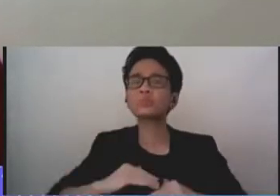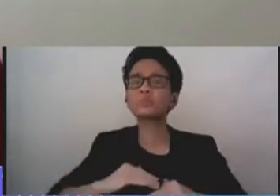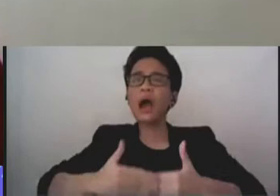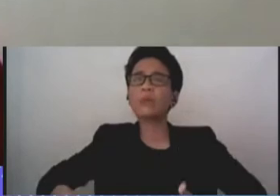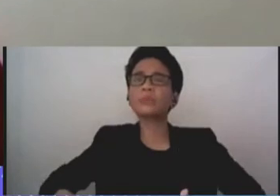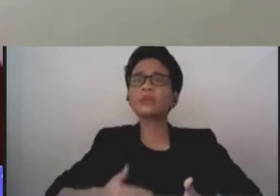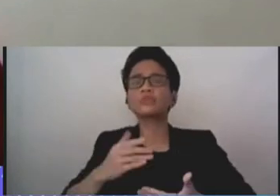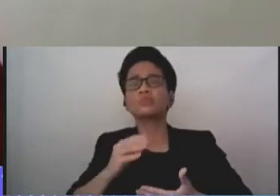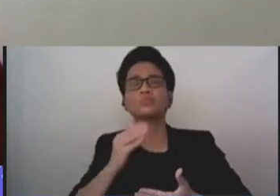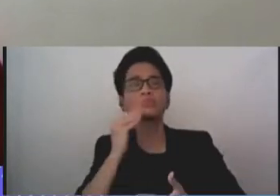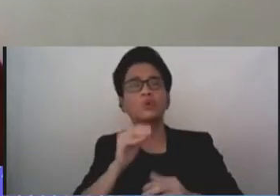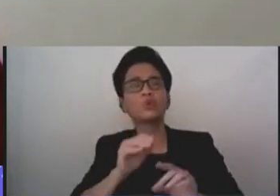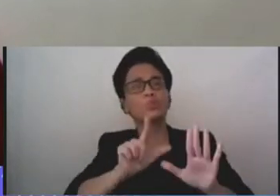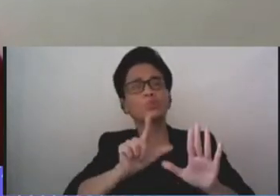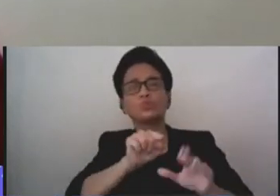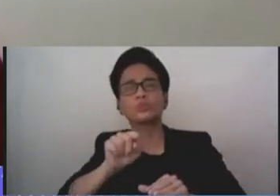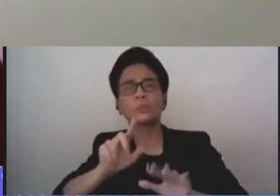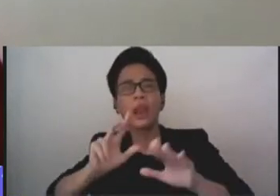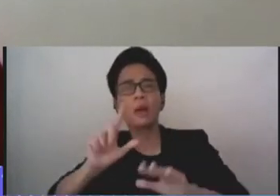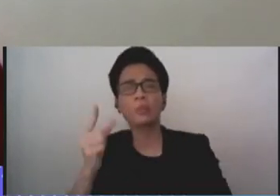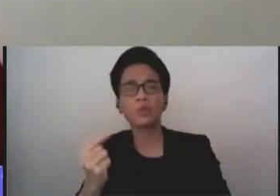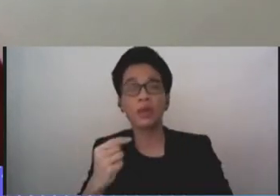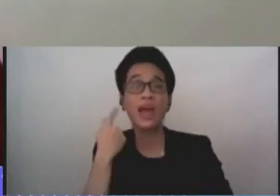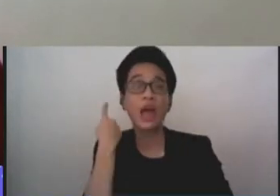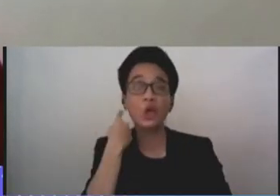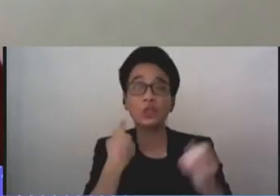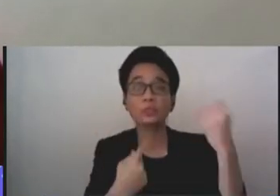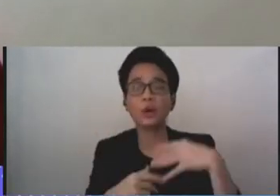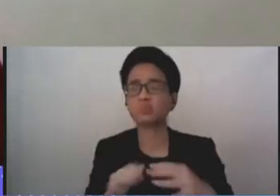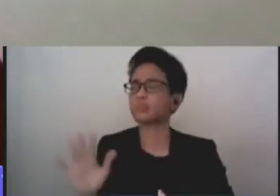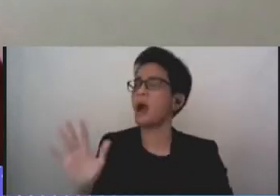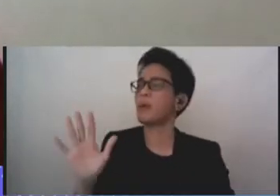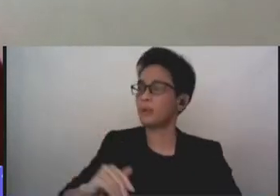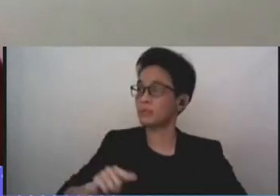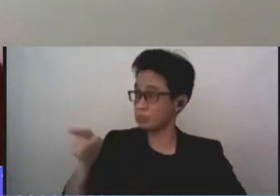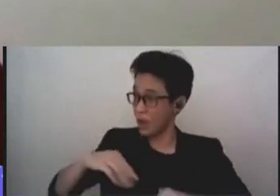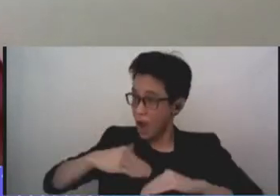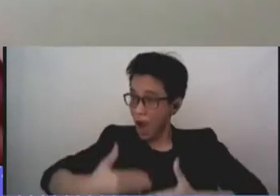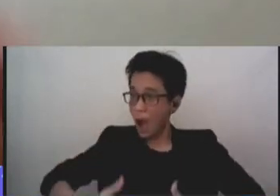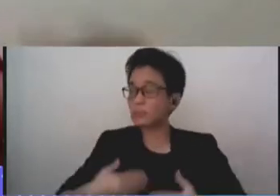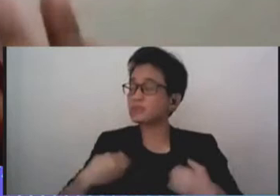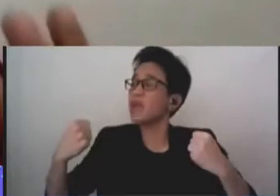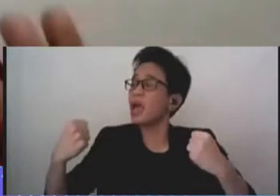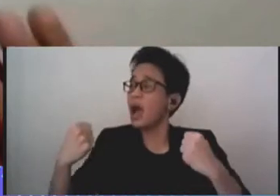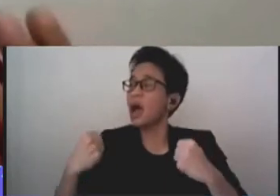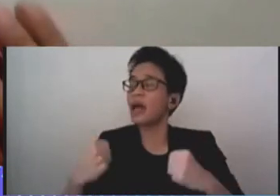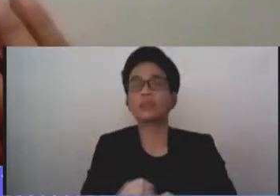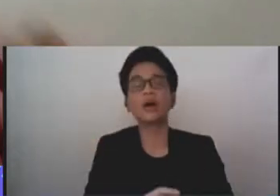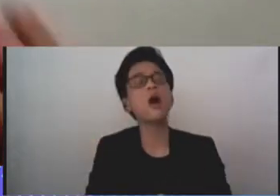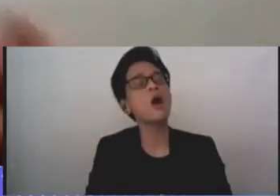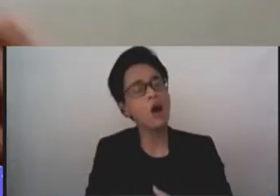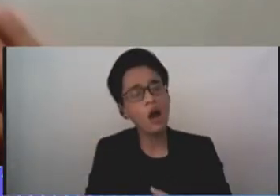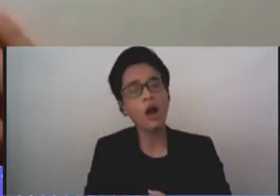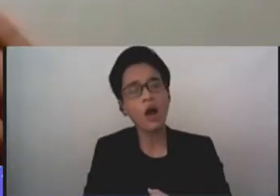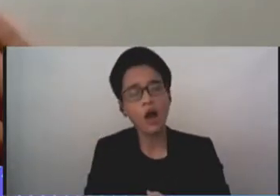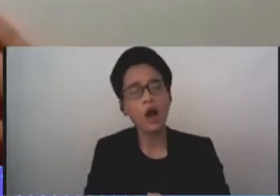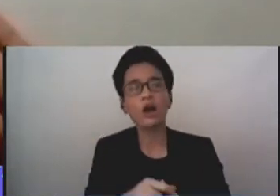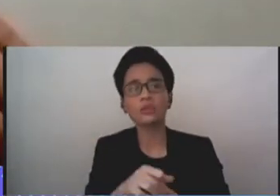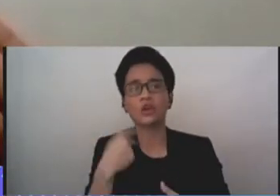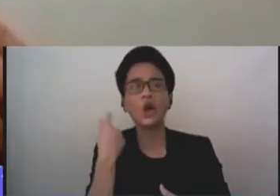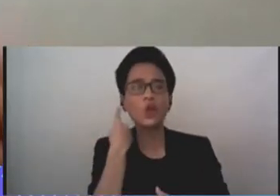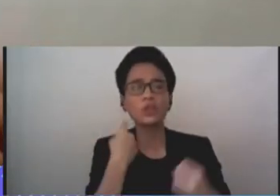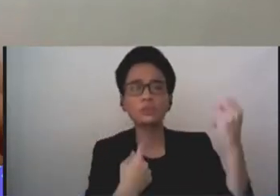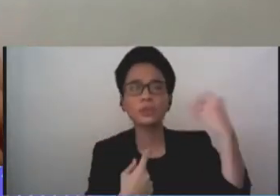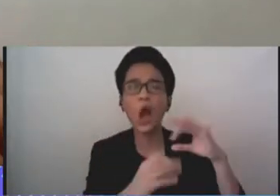hamil 7-8 bulan itu, dan dokternya bilang, oh enggak apa-apa Bu, ini sehat kok kehamilannya. Nah itu kan salah satu gap ya, kayak gitu.